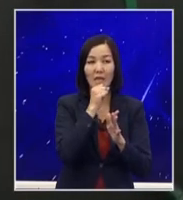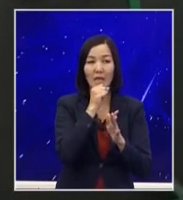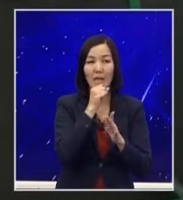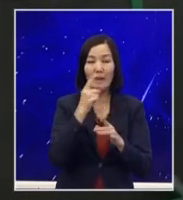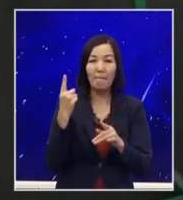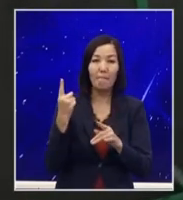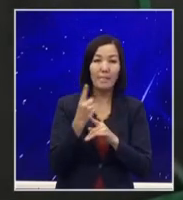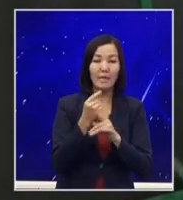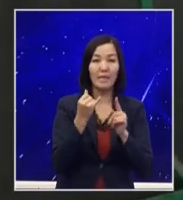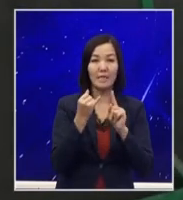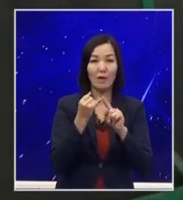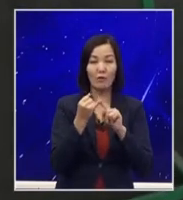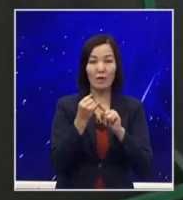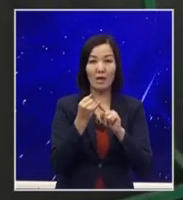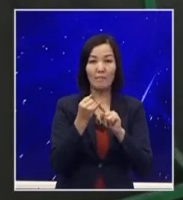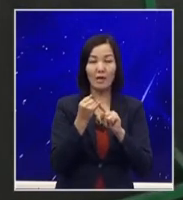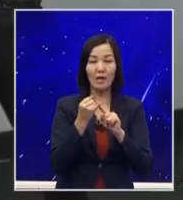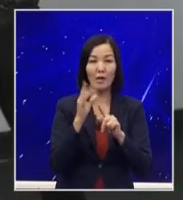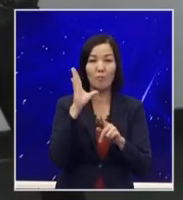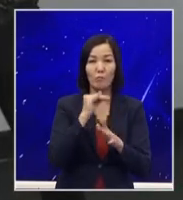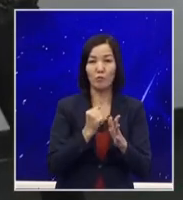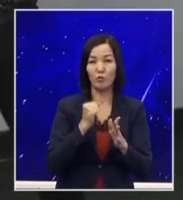бір саусағымен ұршықша айналдыра алады.